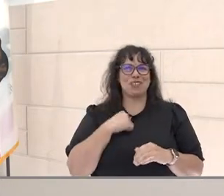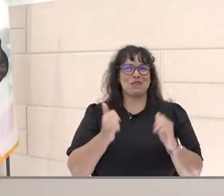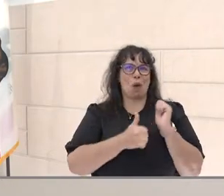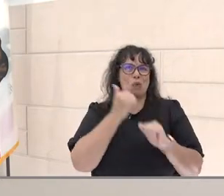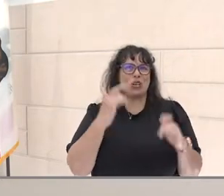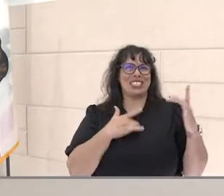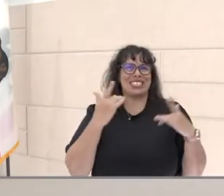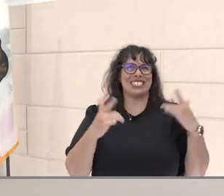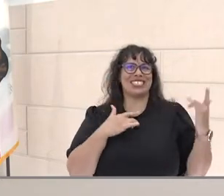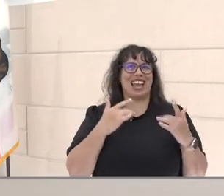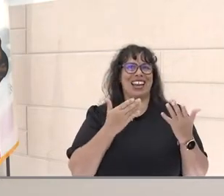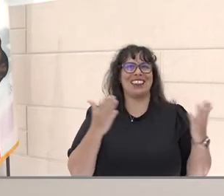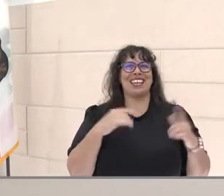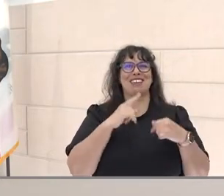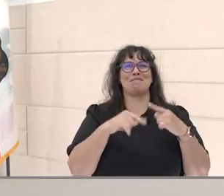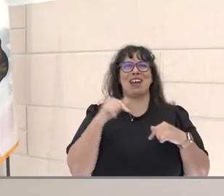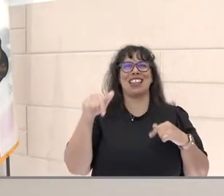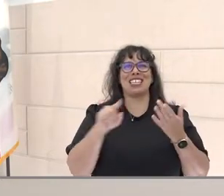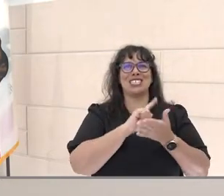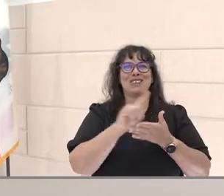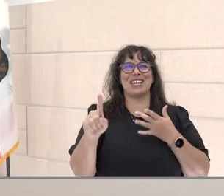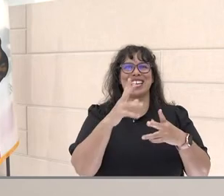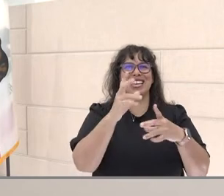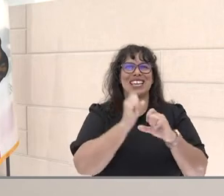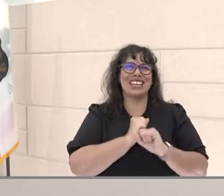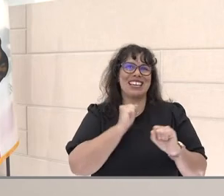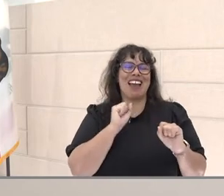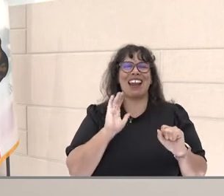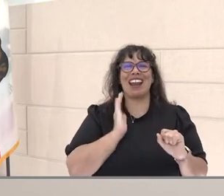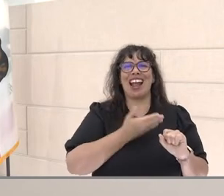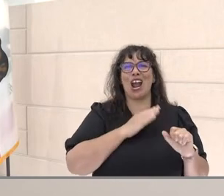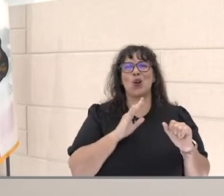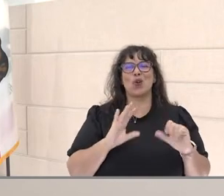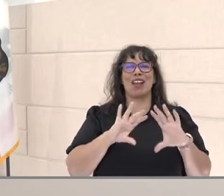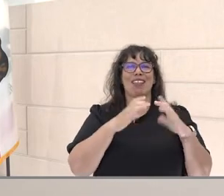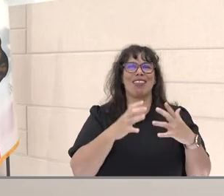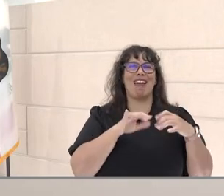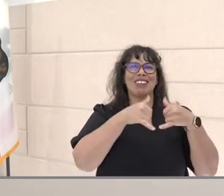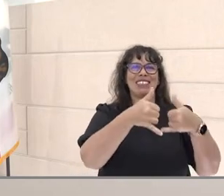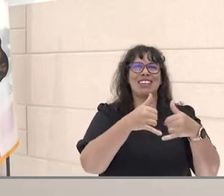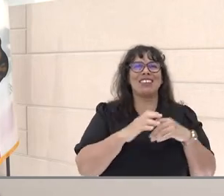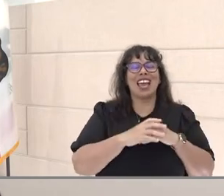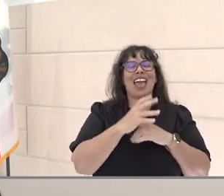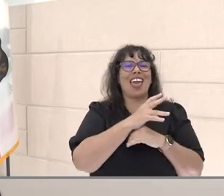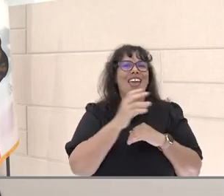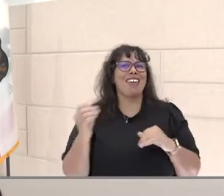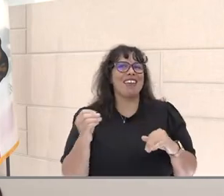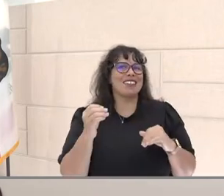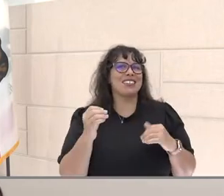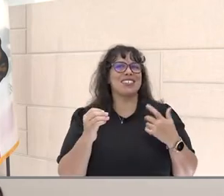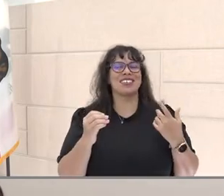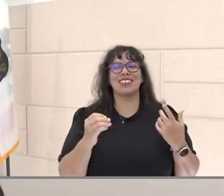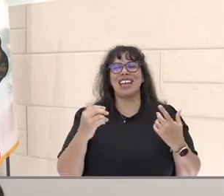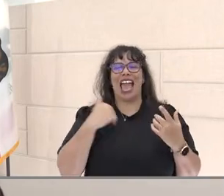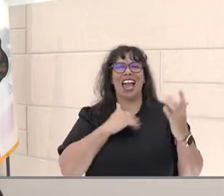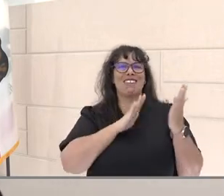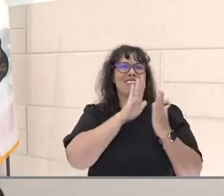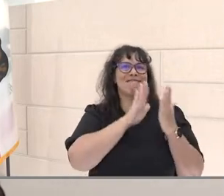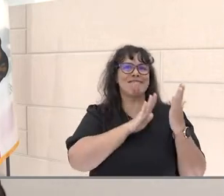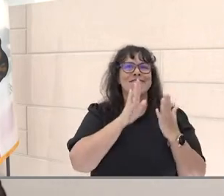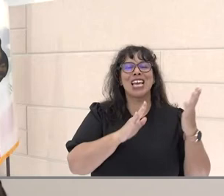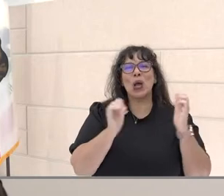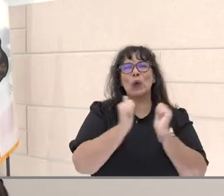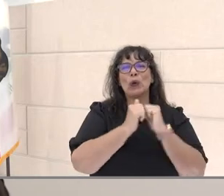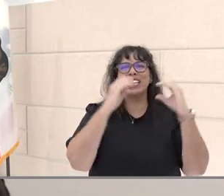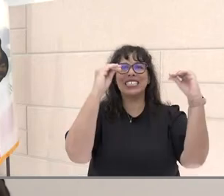นี่ให้คือจีอากาศรอสบายสำหรับรูปเนียงในปีตลับโจสลาเรียนวิ่งดาวคื